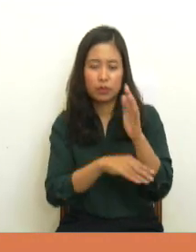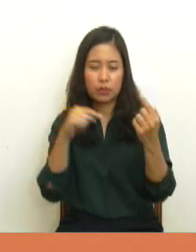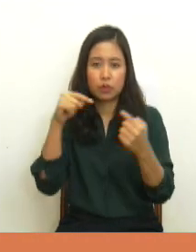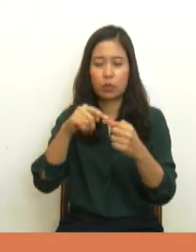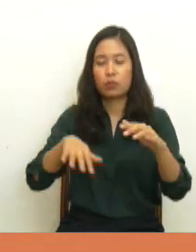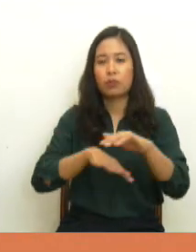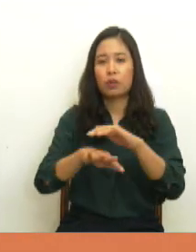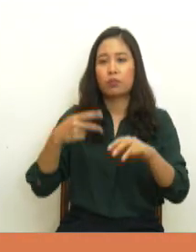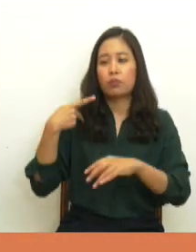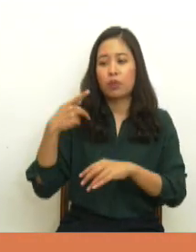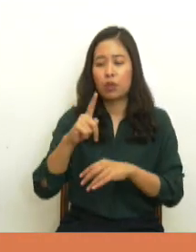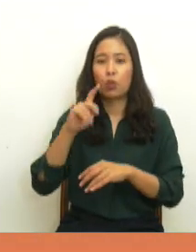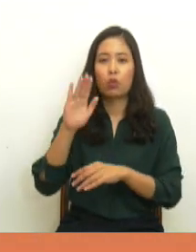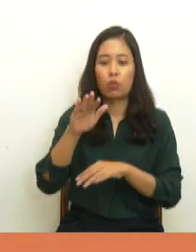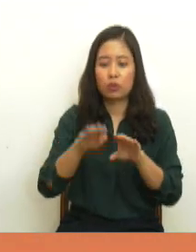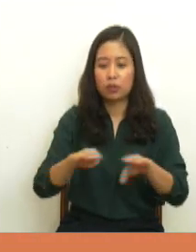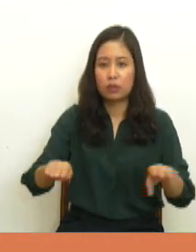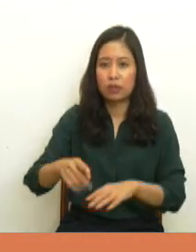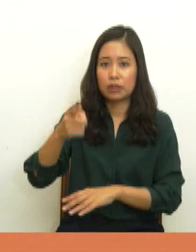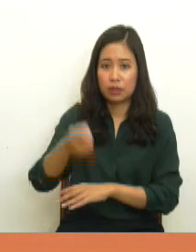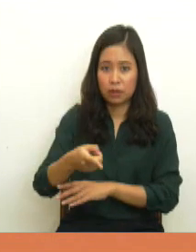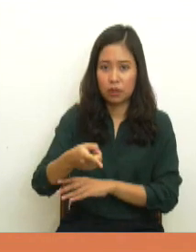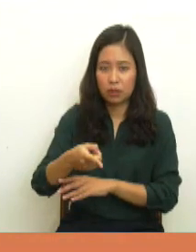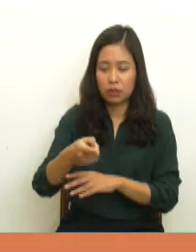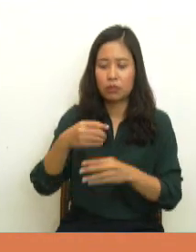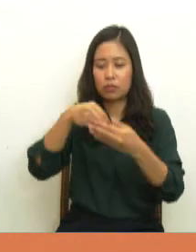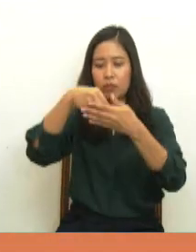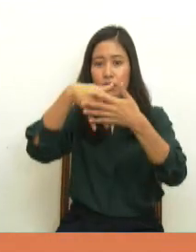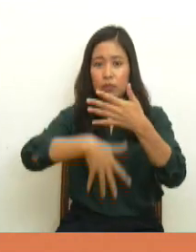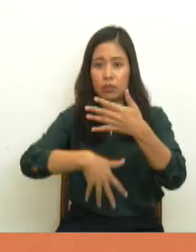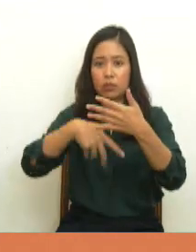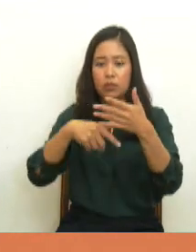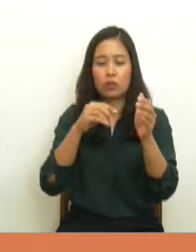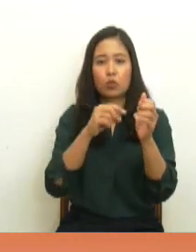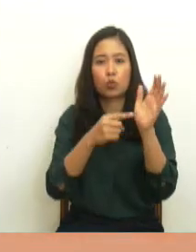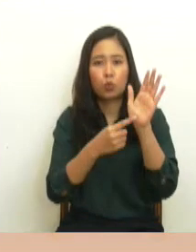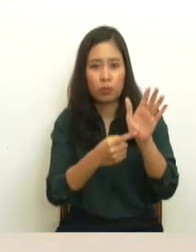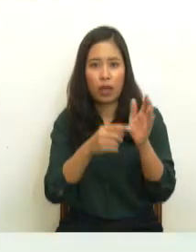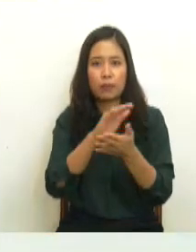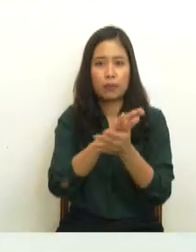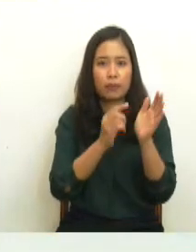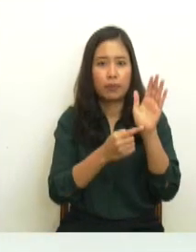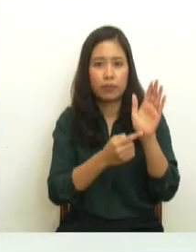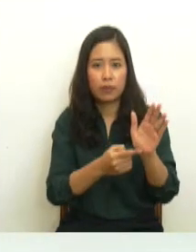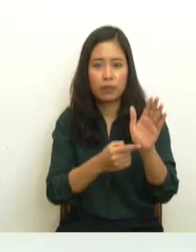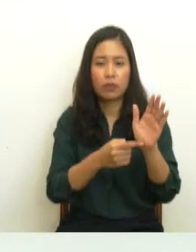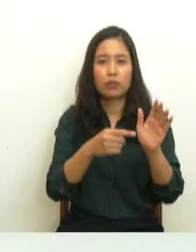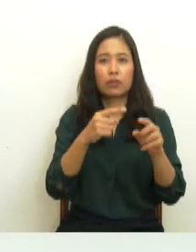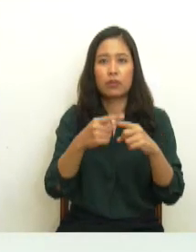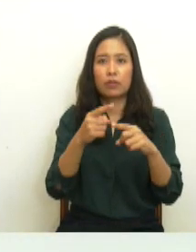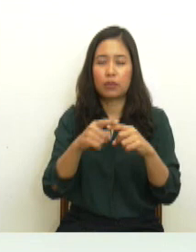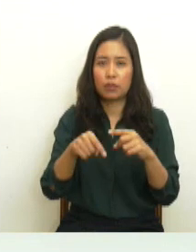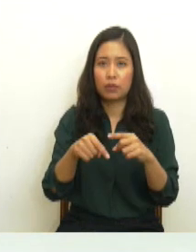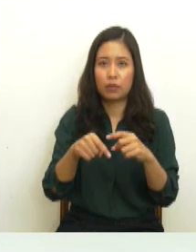อ่าของเด็กนักเรียนอย่างแท้จริงอ่ะมันก็จะกลายเป็นโมเดลเป็นรูปแบบที่ทุกคนทุกฝ่ายเห็นตรงกัน